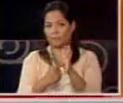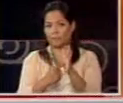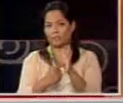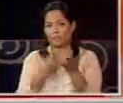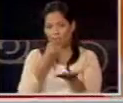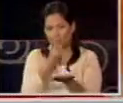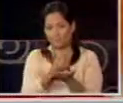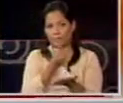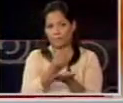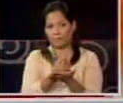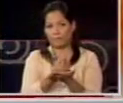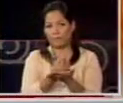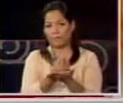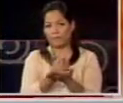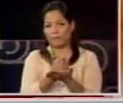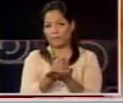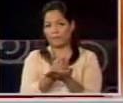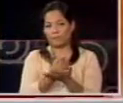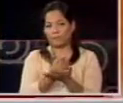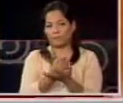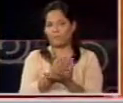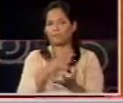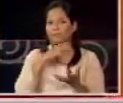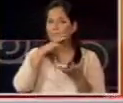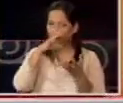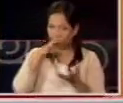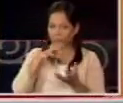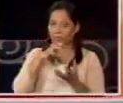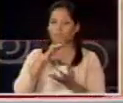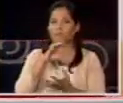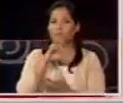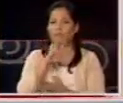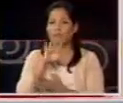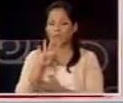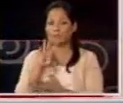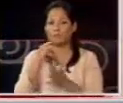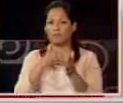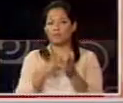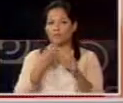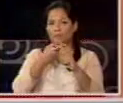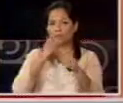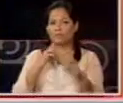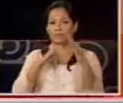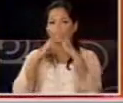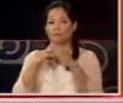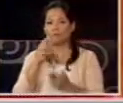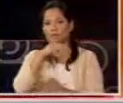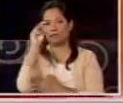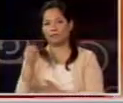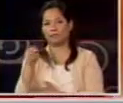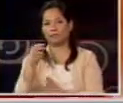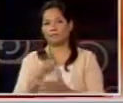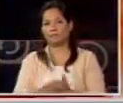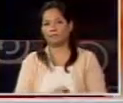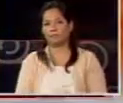pera na yan din ay intact yung buong 34 million pesos na galing sa City of Manila.